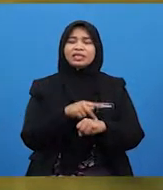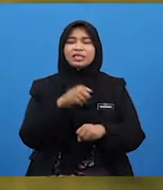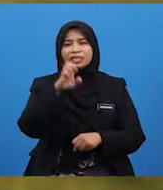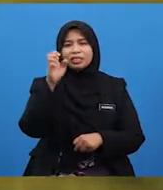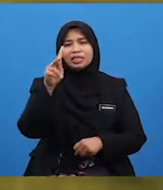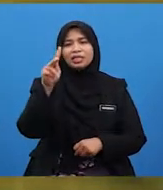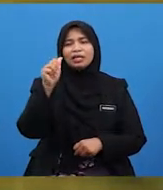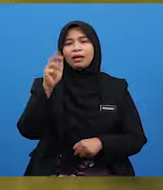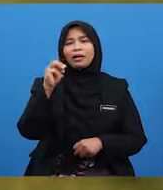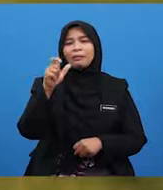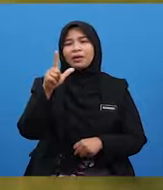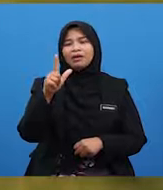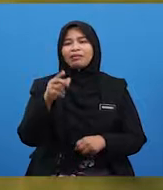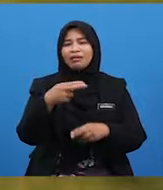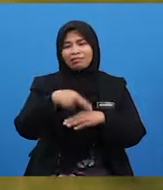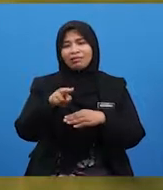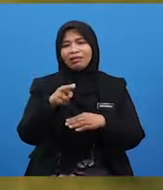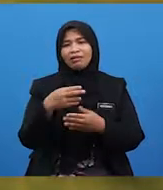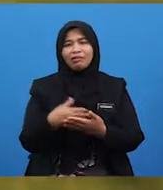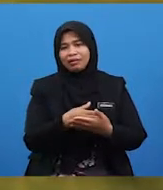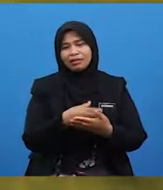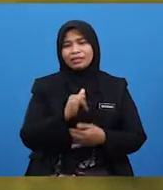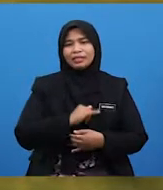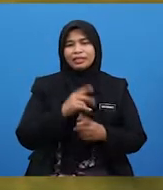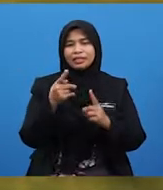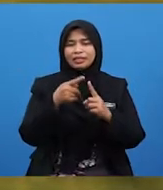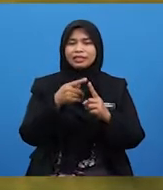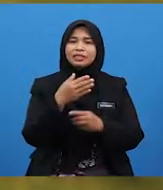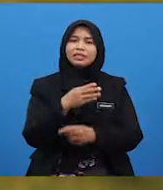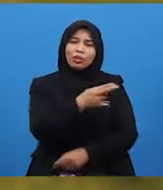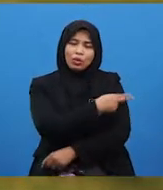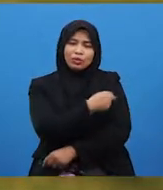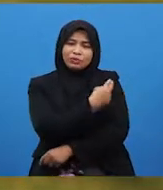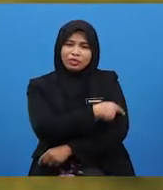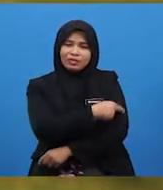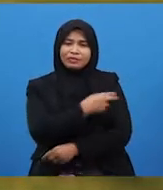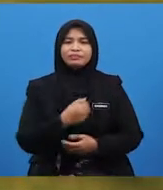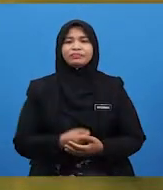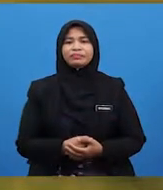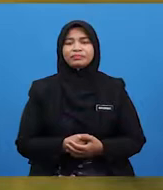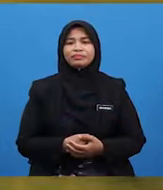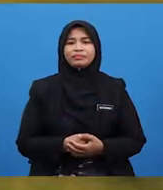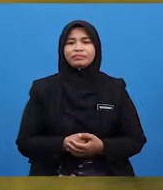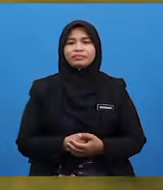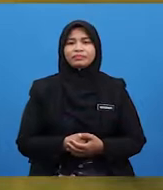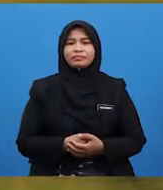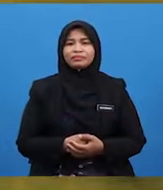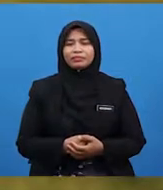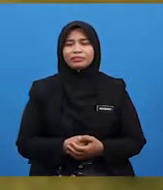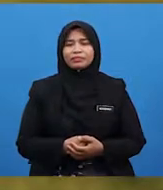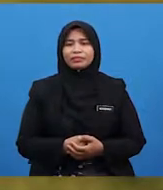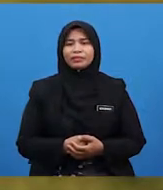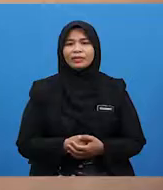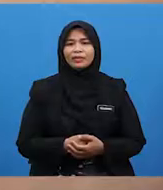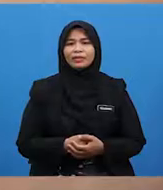hospital semasa dia terjatuh di taman permainan. Saya amat berterima kasih atas bantuan itu, Encik Kamal. Tetap dalam